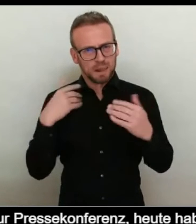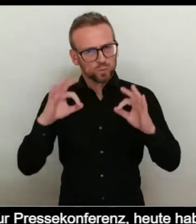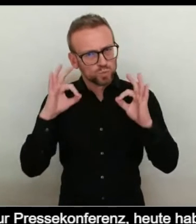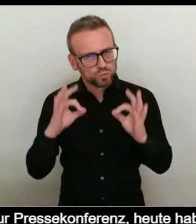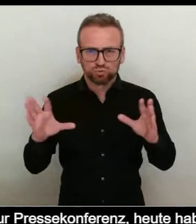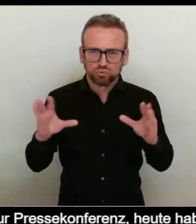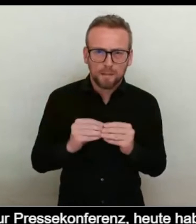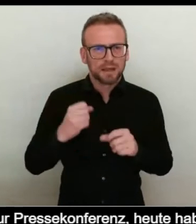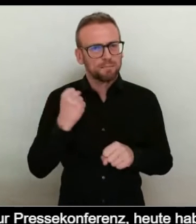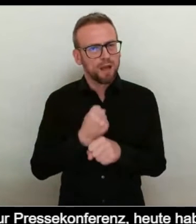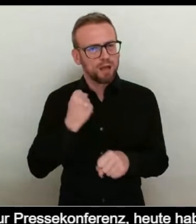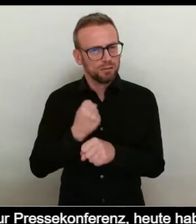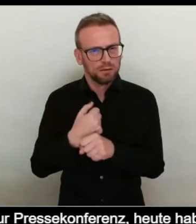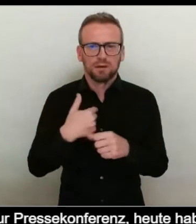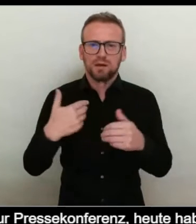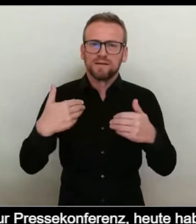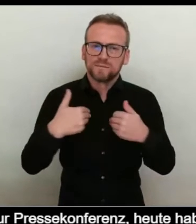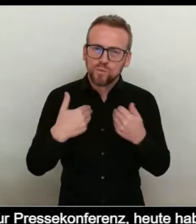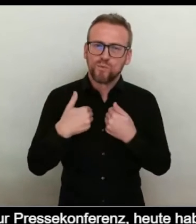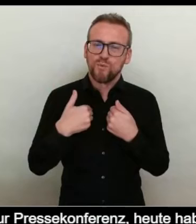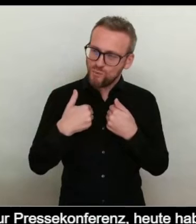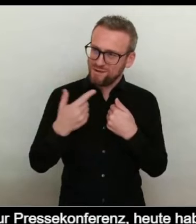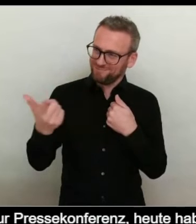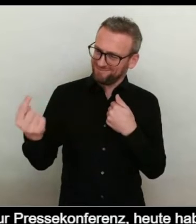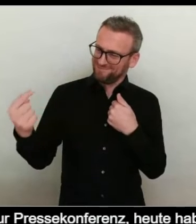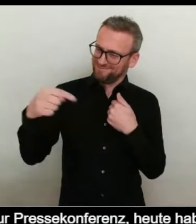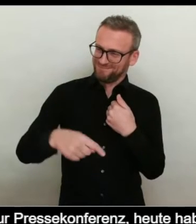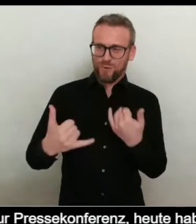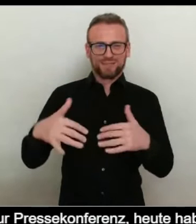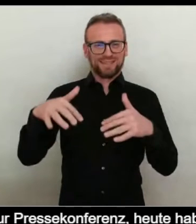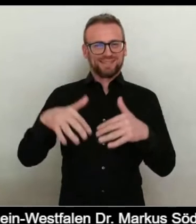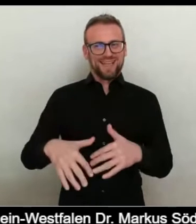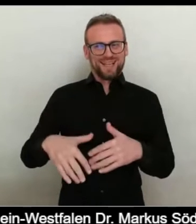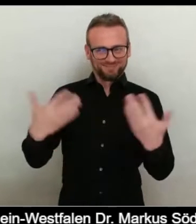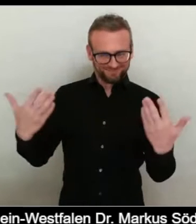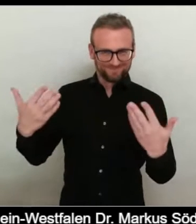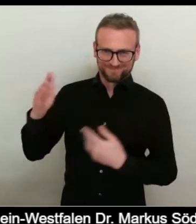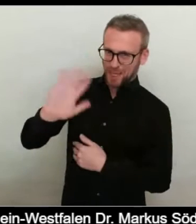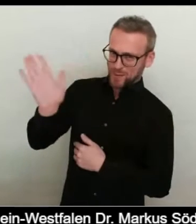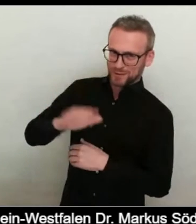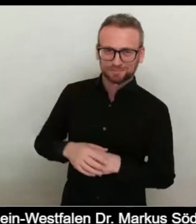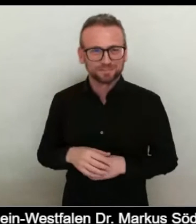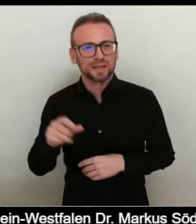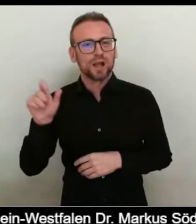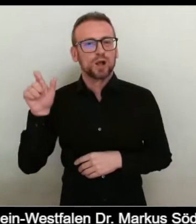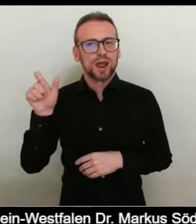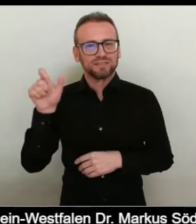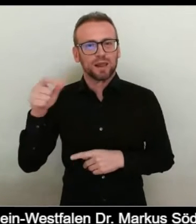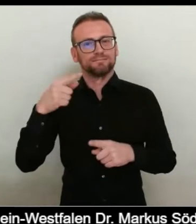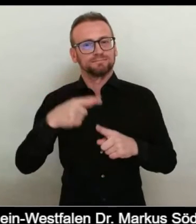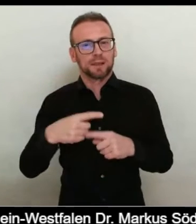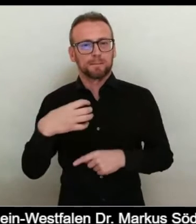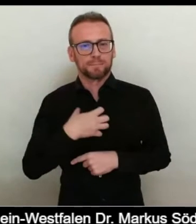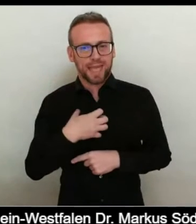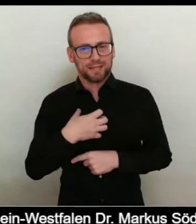Nordrhein-Westfalen und Bayern sind eigentlich zwei, die eng zusammenarbeiten sollten. Bayern ist es wichtig, nicht nur in der Südschiene zu